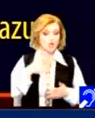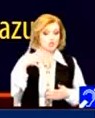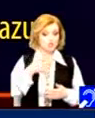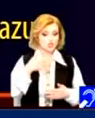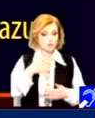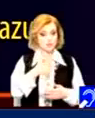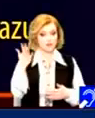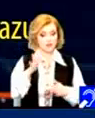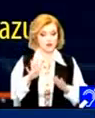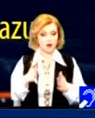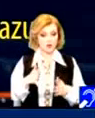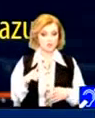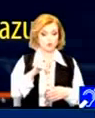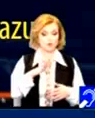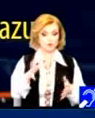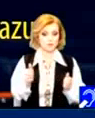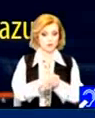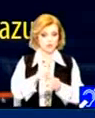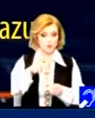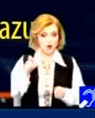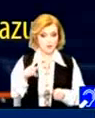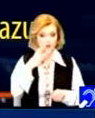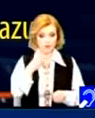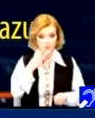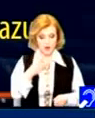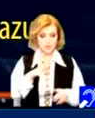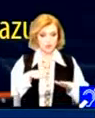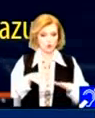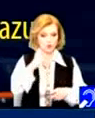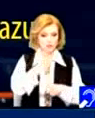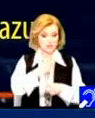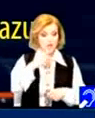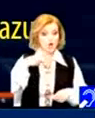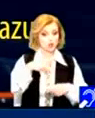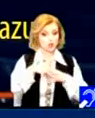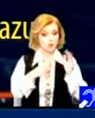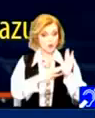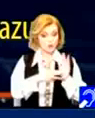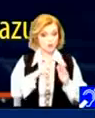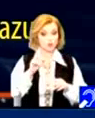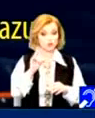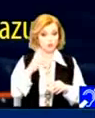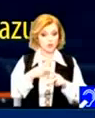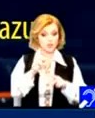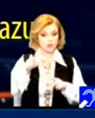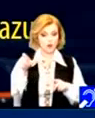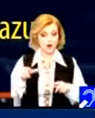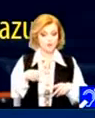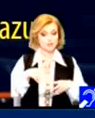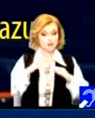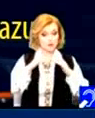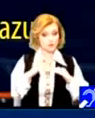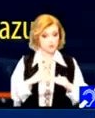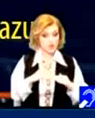de 5.000 de cazuri în care erau prinși oamenii că fumează în locuri interzise, în 2018 numărul acestora s-a înjumătățit